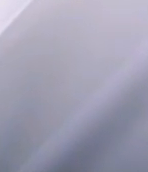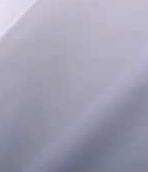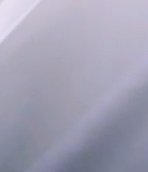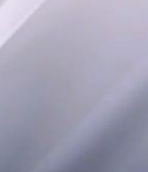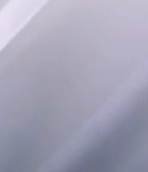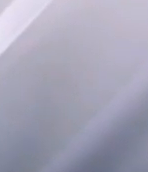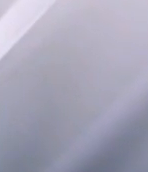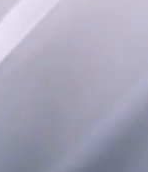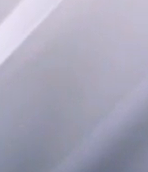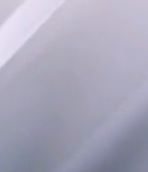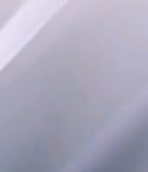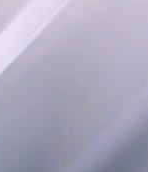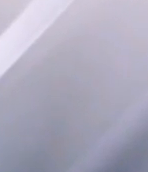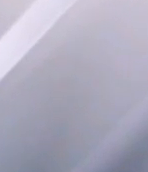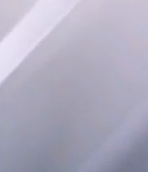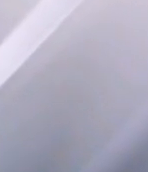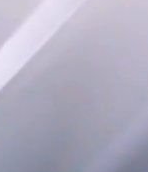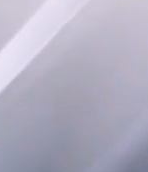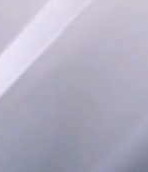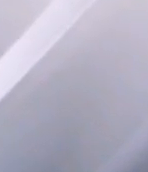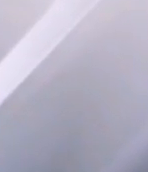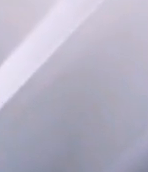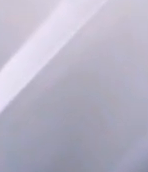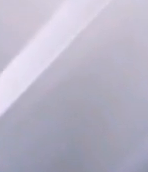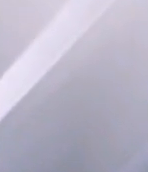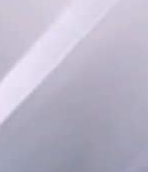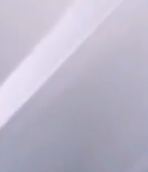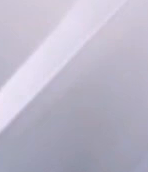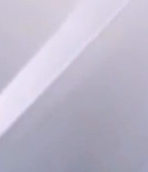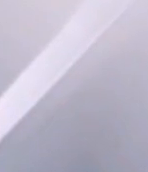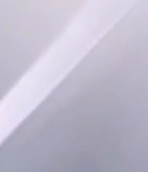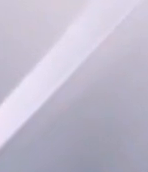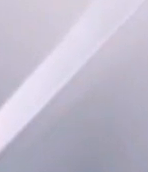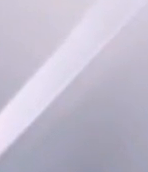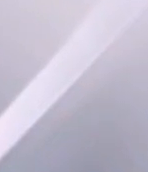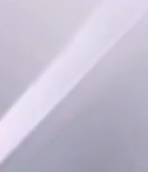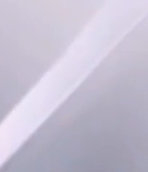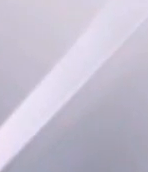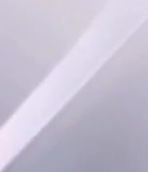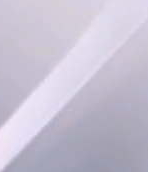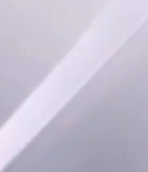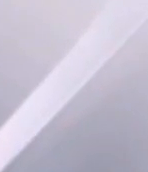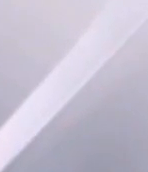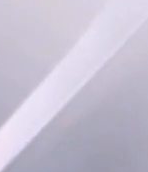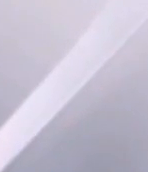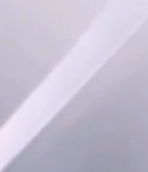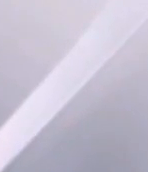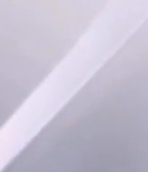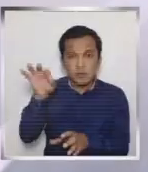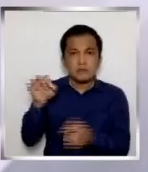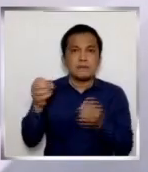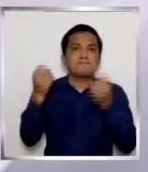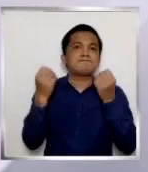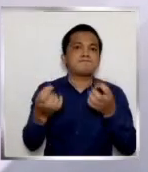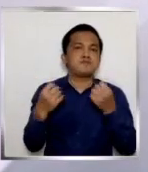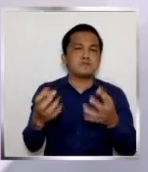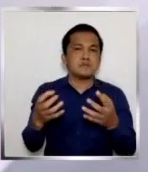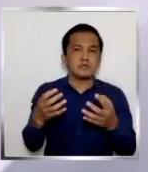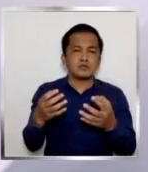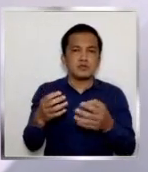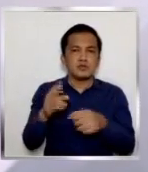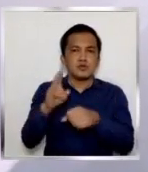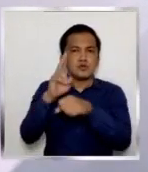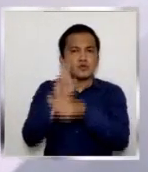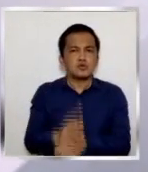Nabahala ang lokal na pamahalaan ng Abuyog, Leyte, matapos matagpuan ang daang-daang gamit na rapid